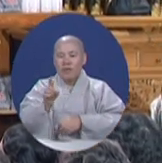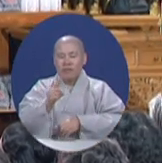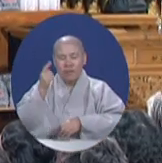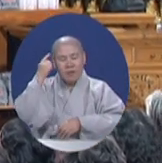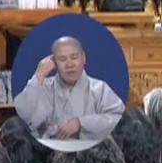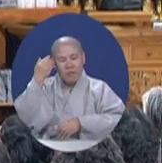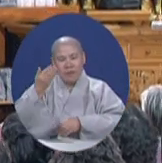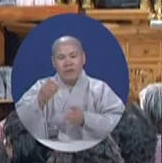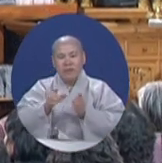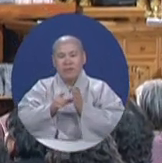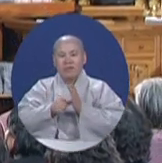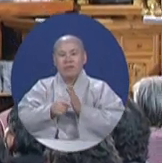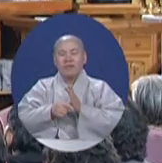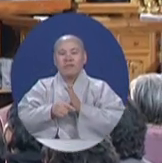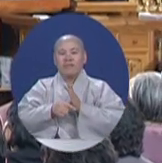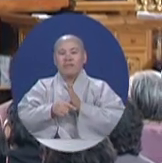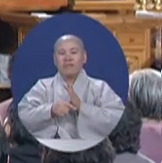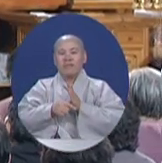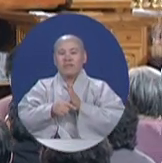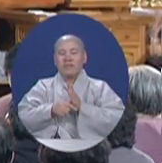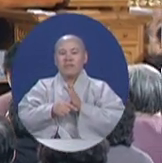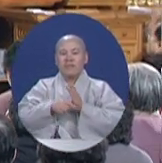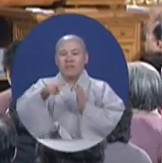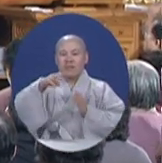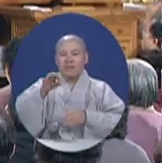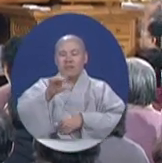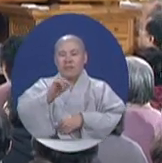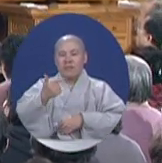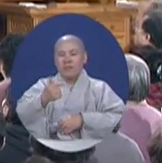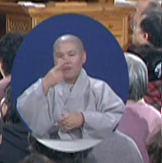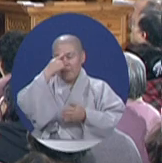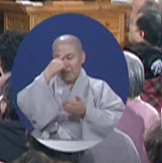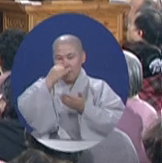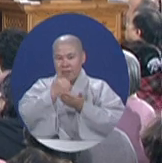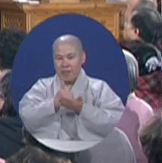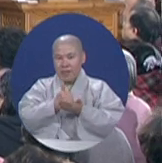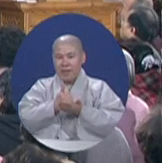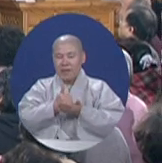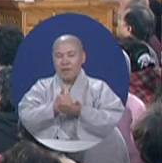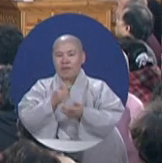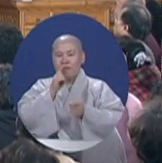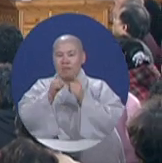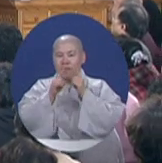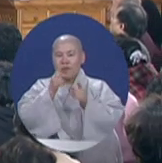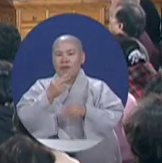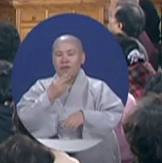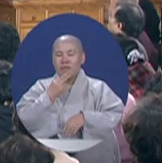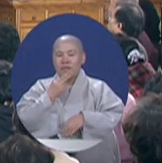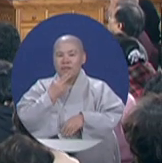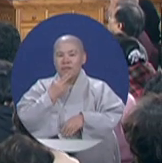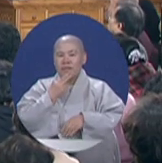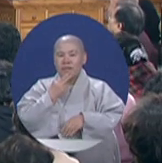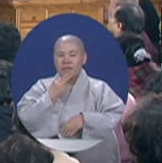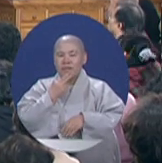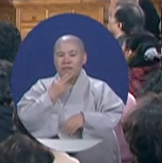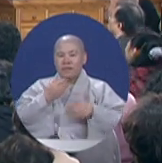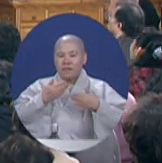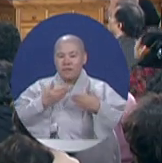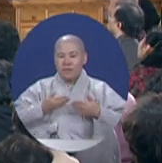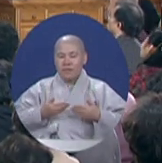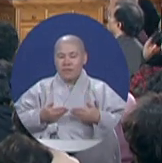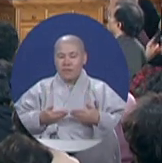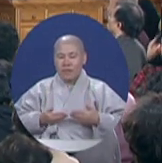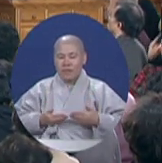스님이 물었거든요. 그러니까 이 숭인 스님이 아무 말씀 안 하시고 툭 앉아 계셨어요.